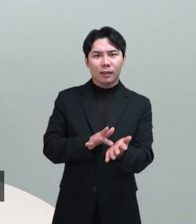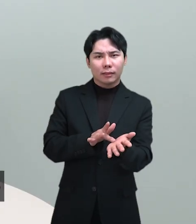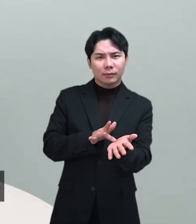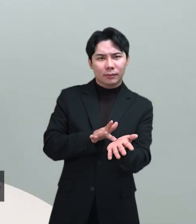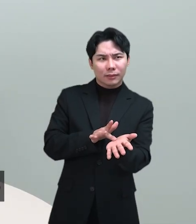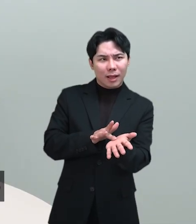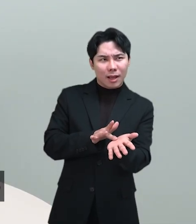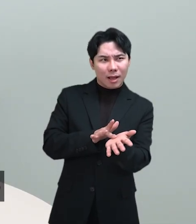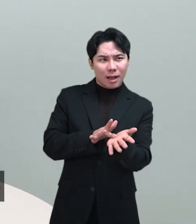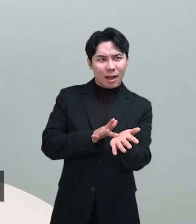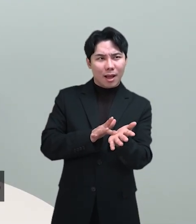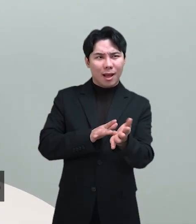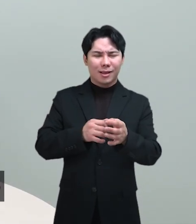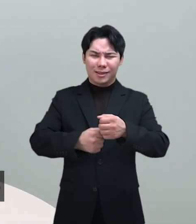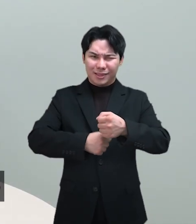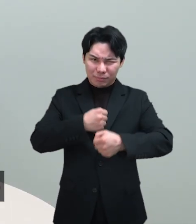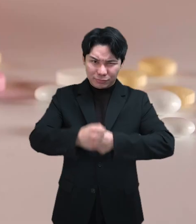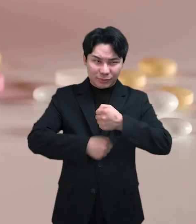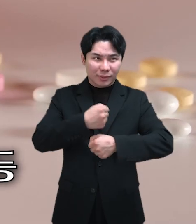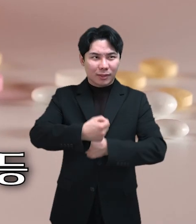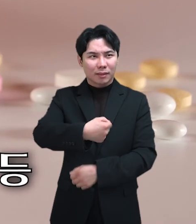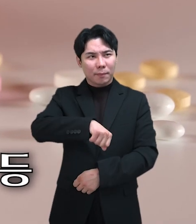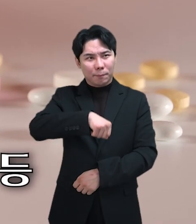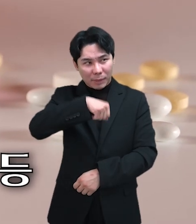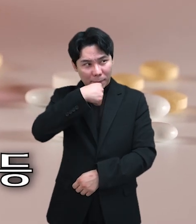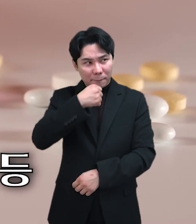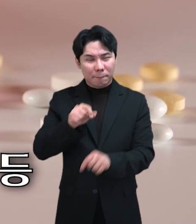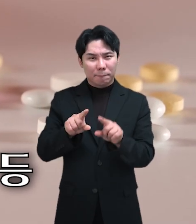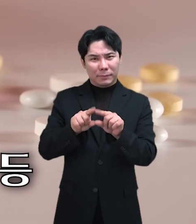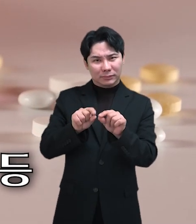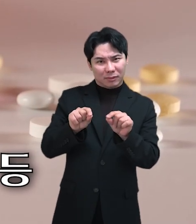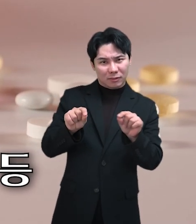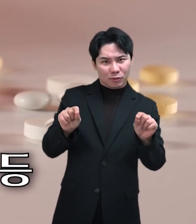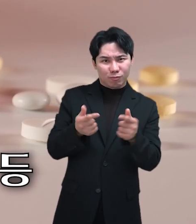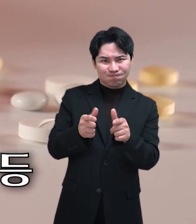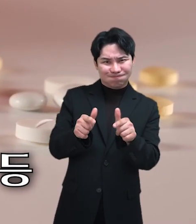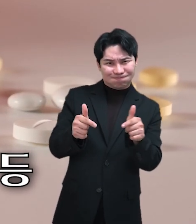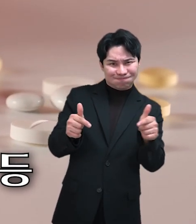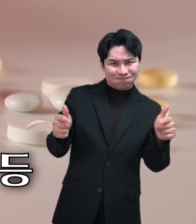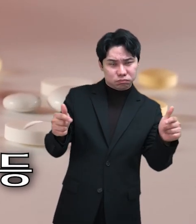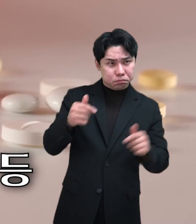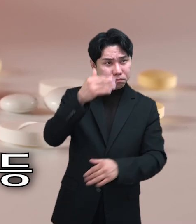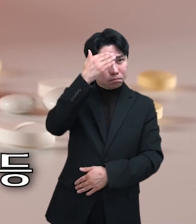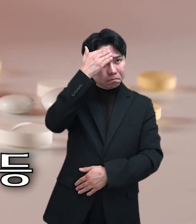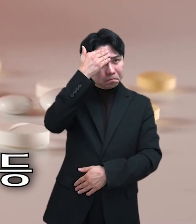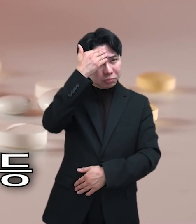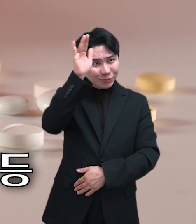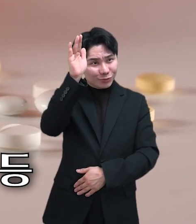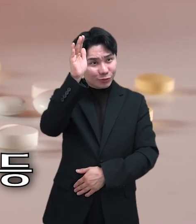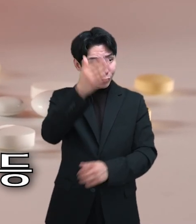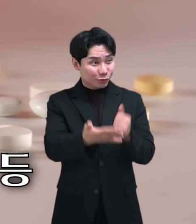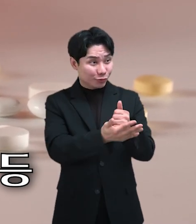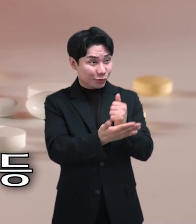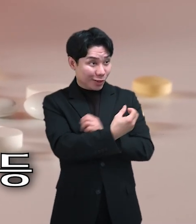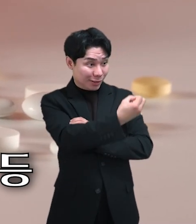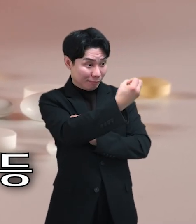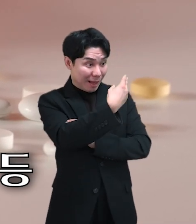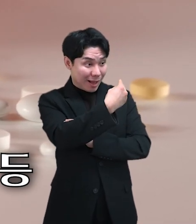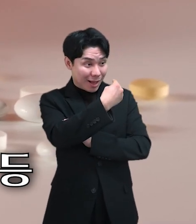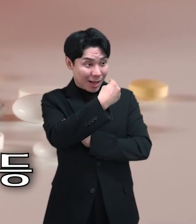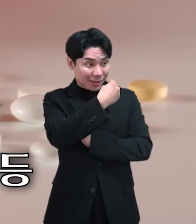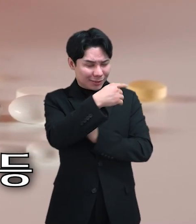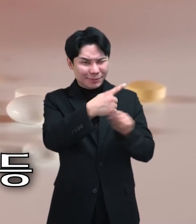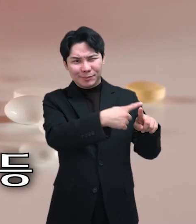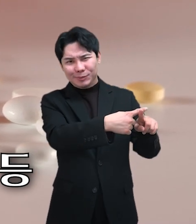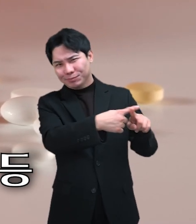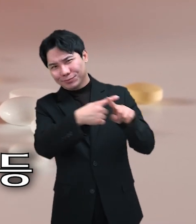이거는 절대 하지 않는다 하면 사실은 진통제, 어디서 구한지는 모르는 그런 건강 음식들, 한약 이런 것들은